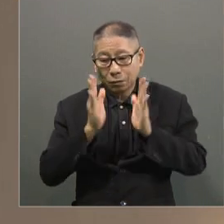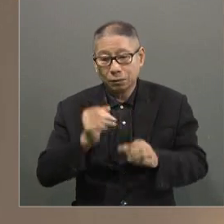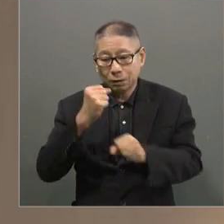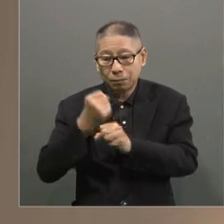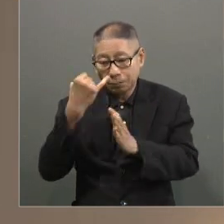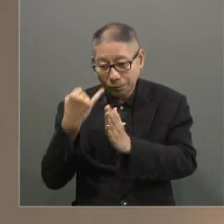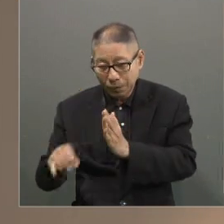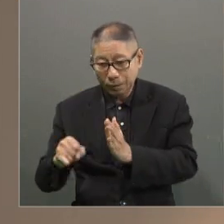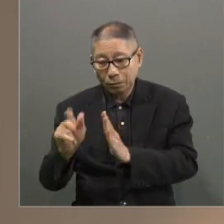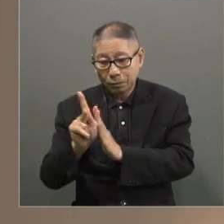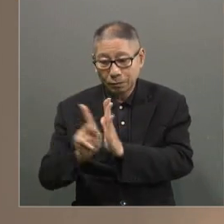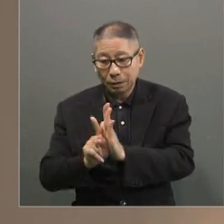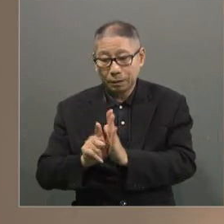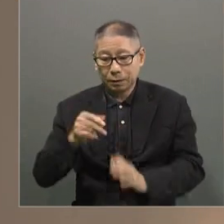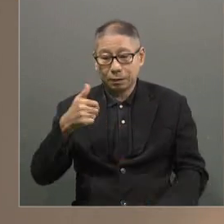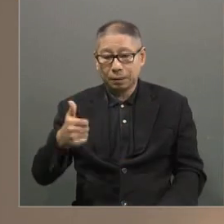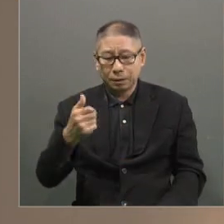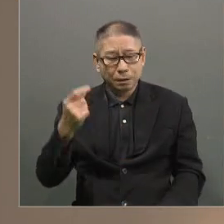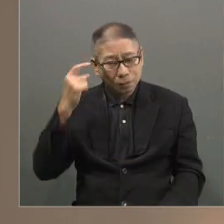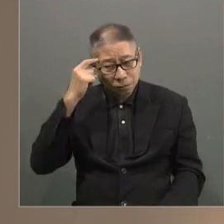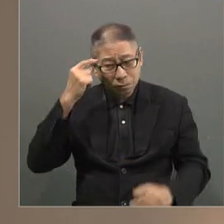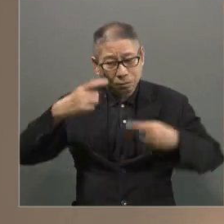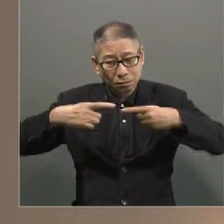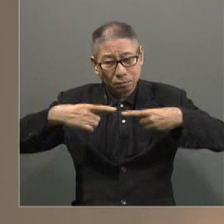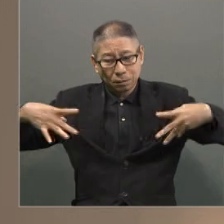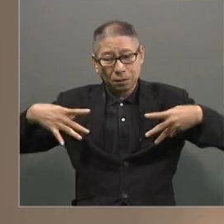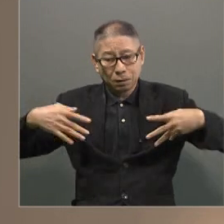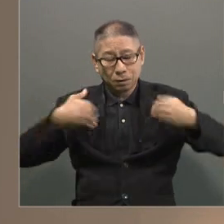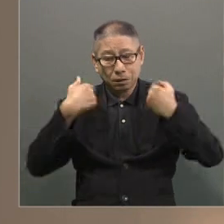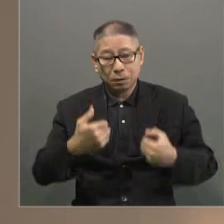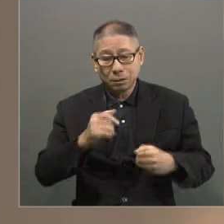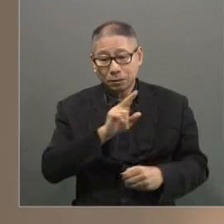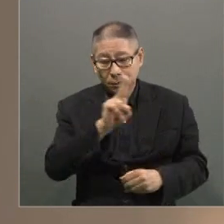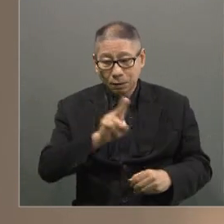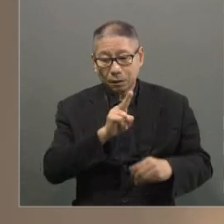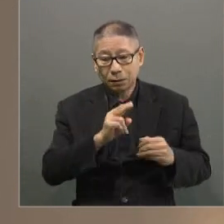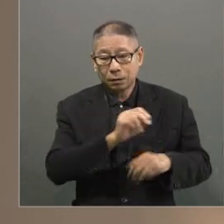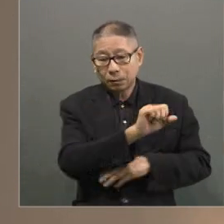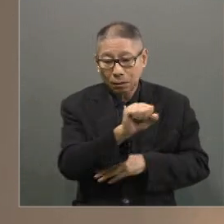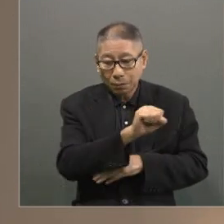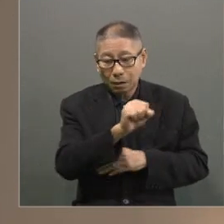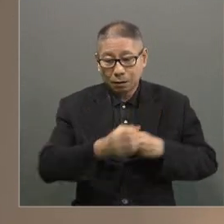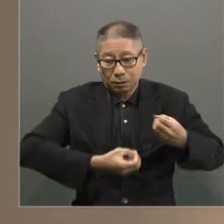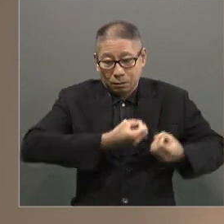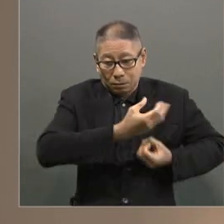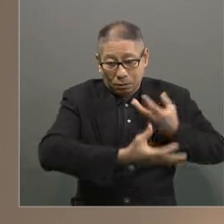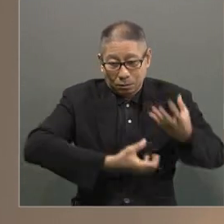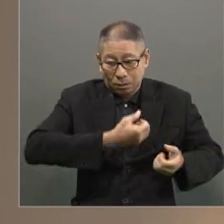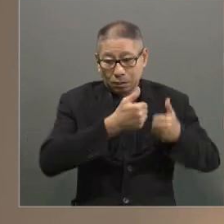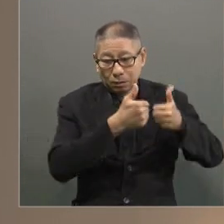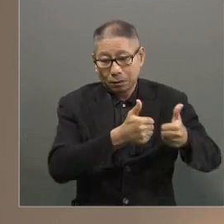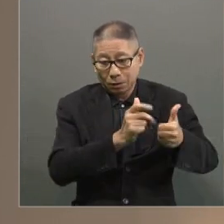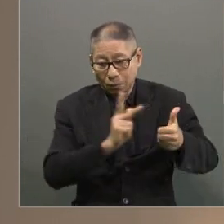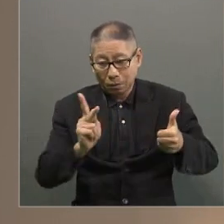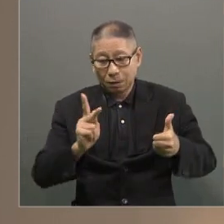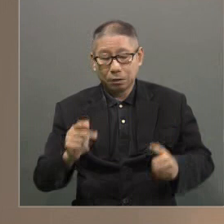งได้และเห็นว่าความเห็นต่างที่เกิดขึ้นควรจะใช้เวทีสภาผู้แทนราษฎรในการแสดงออกมากกว่าพื้นที่สา